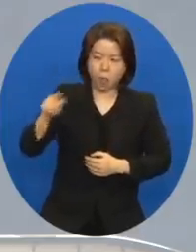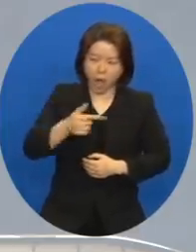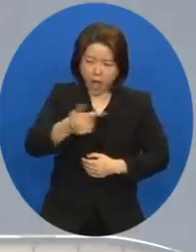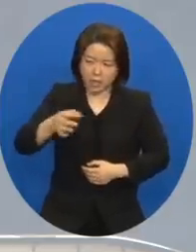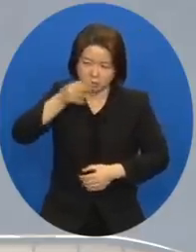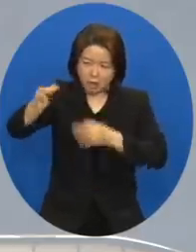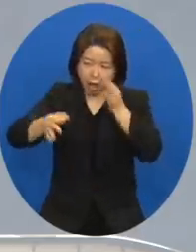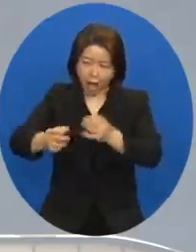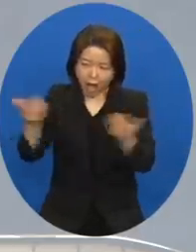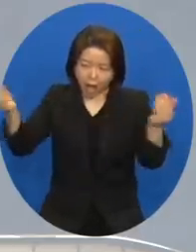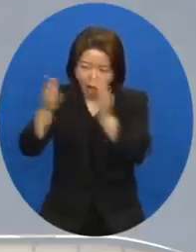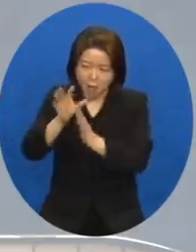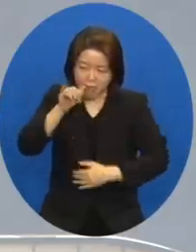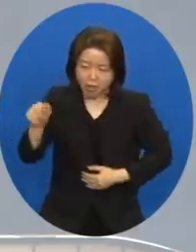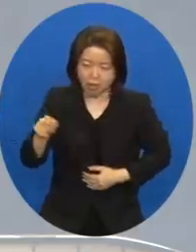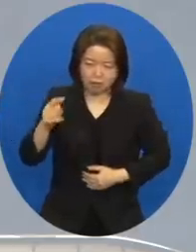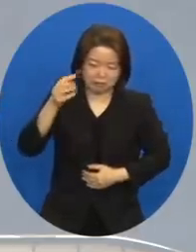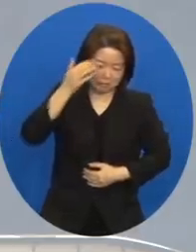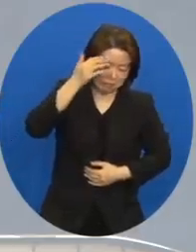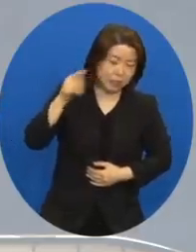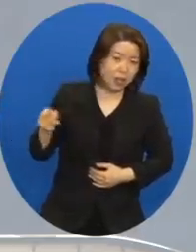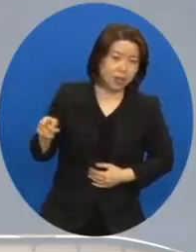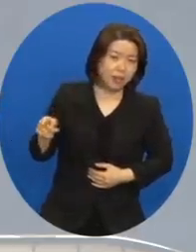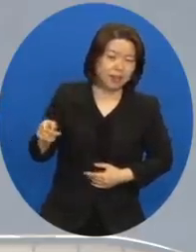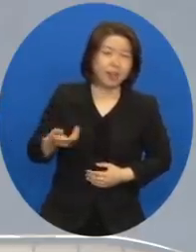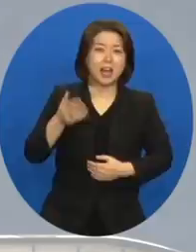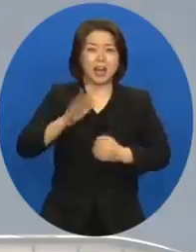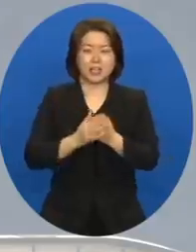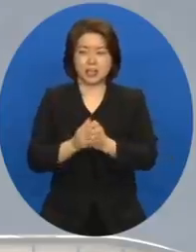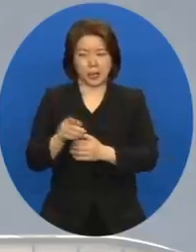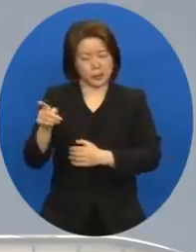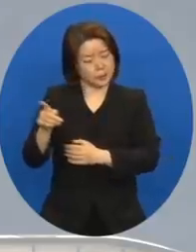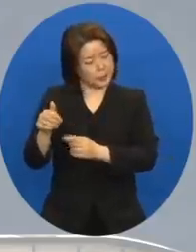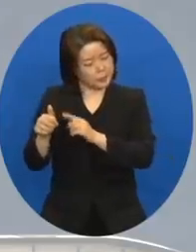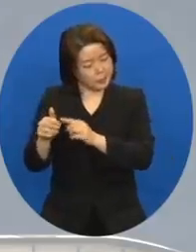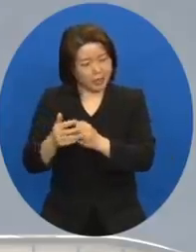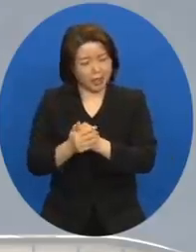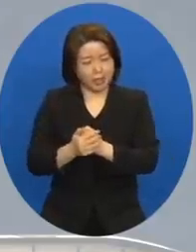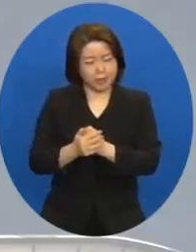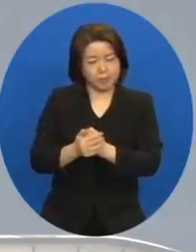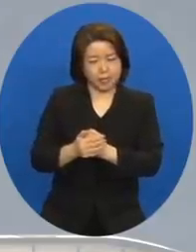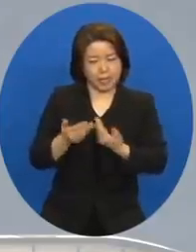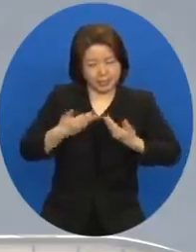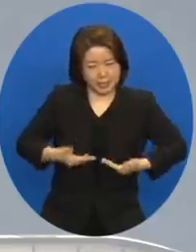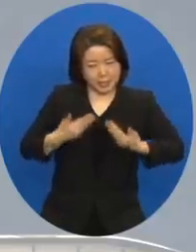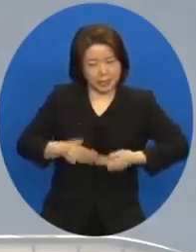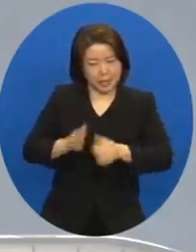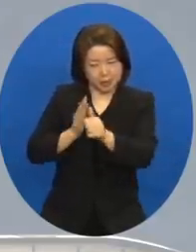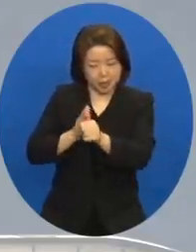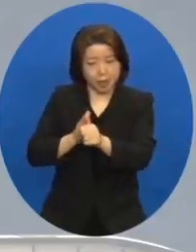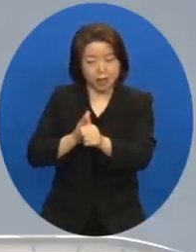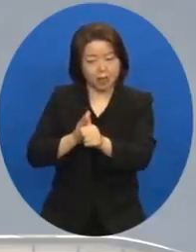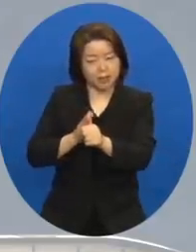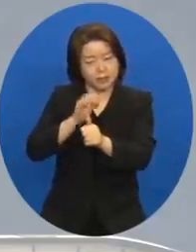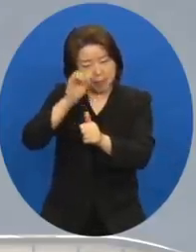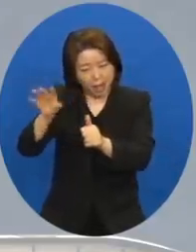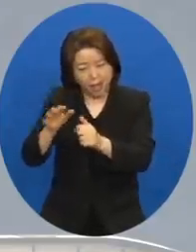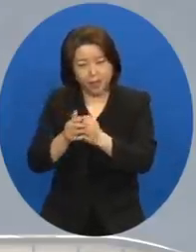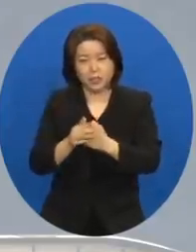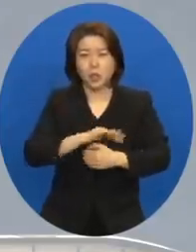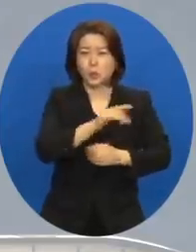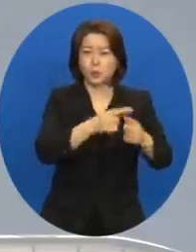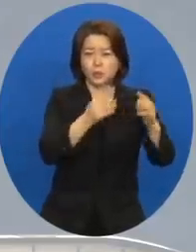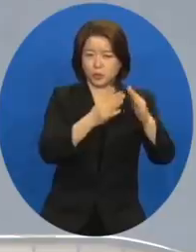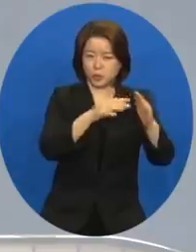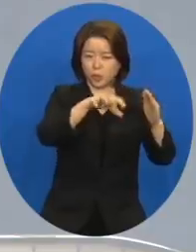하지 귀에 거슬러 요 그래서 제가 그 분에게 아 좀 절제 하세요 우리 조에는 아멘